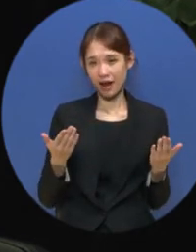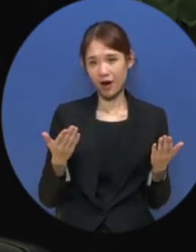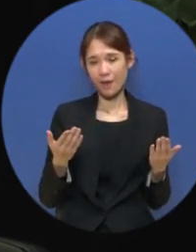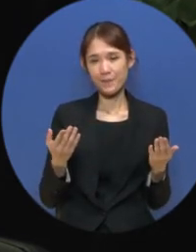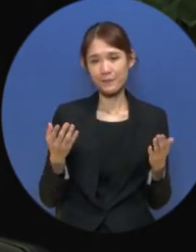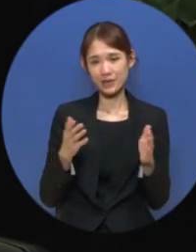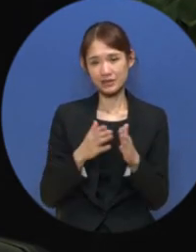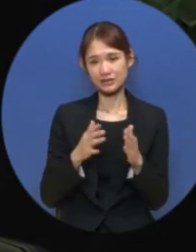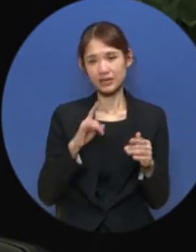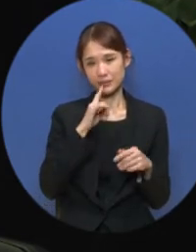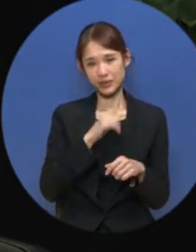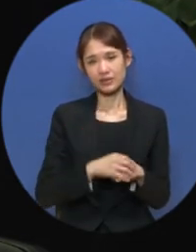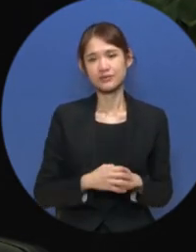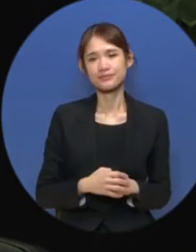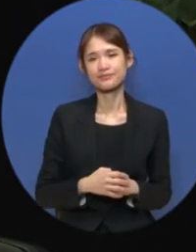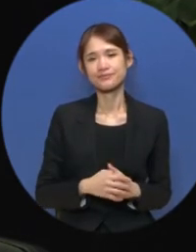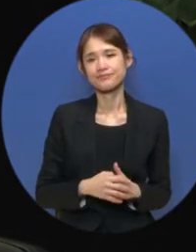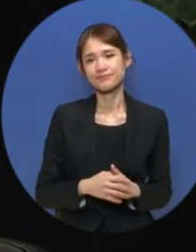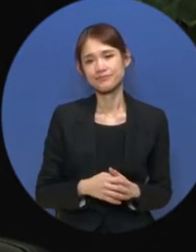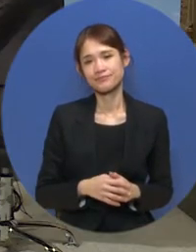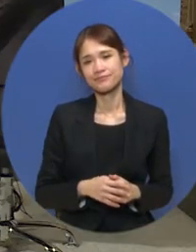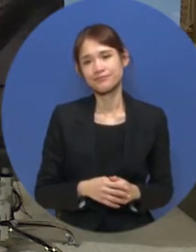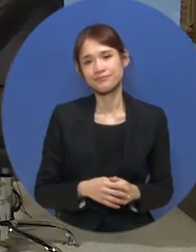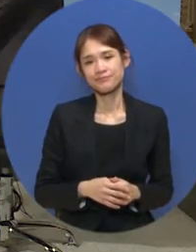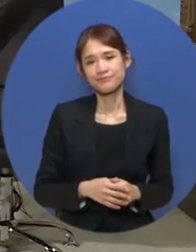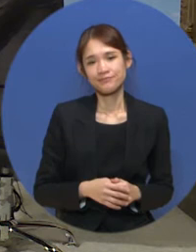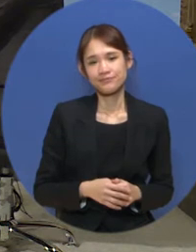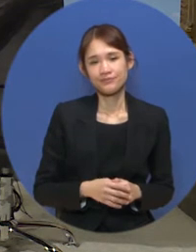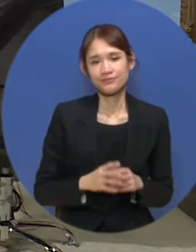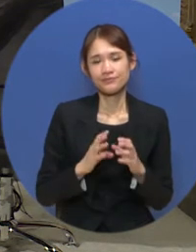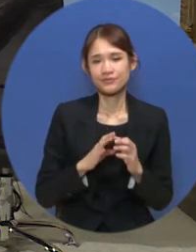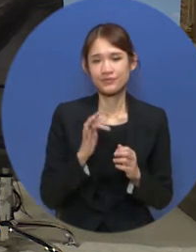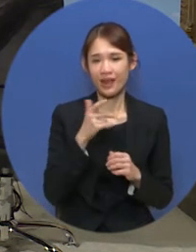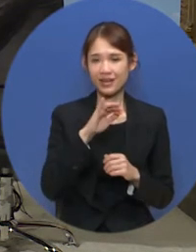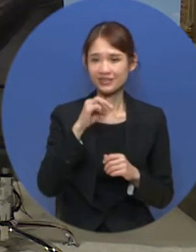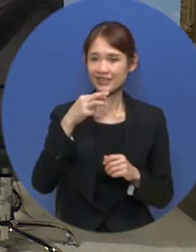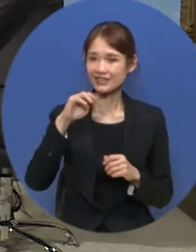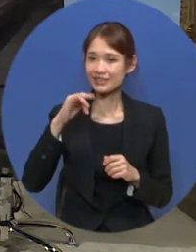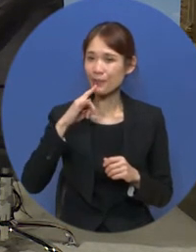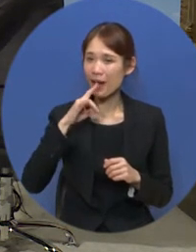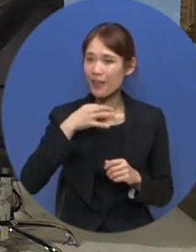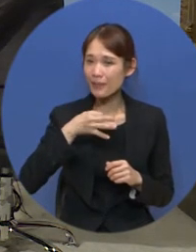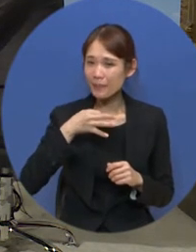들어가게 된다라고 생각해 주시면 됩니다. 네. 이제 계속 하티스트 하다